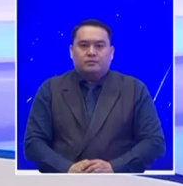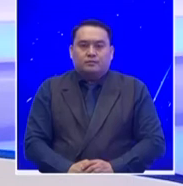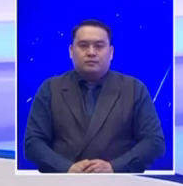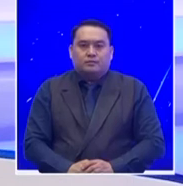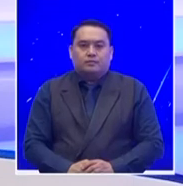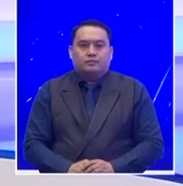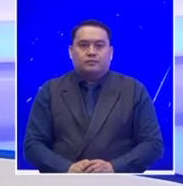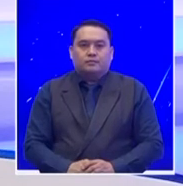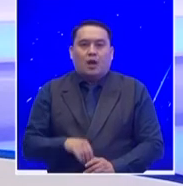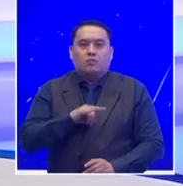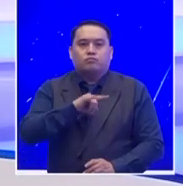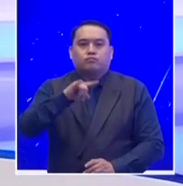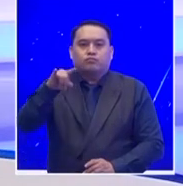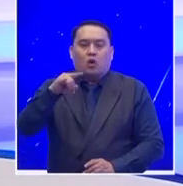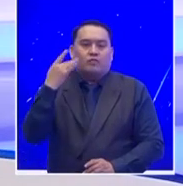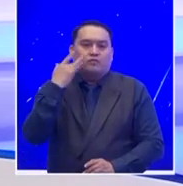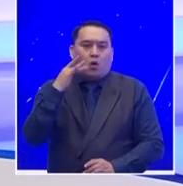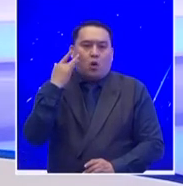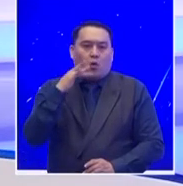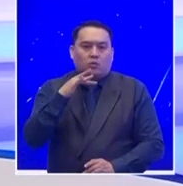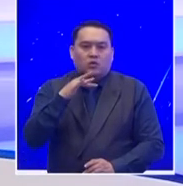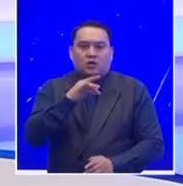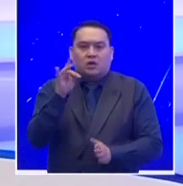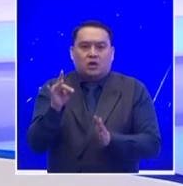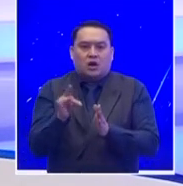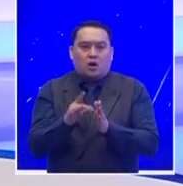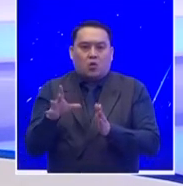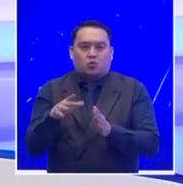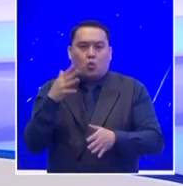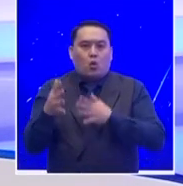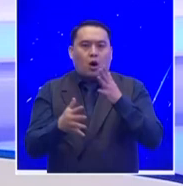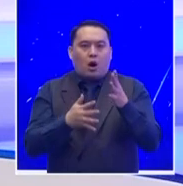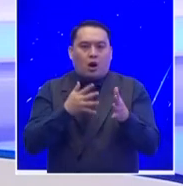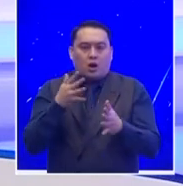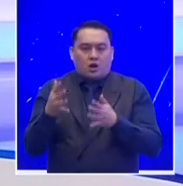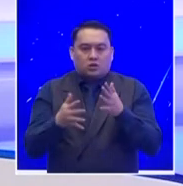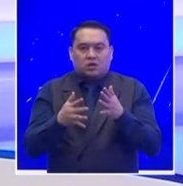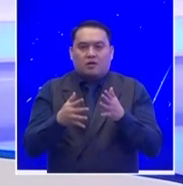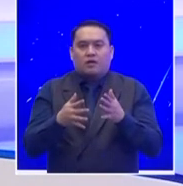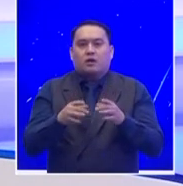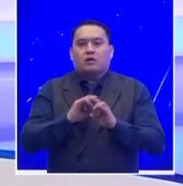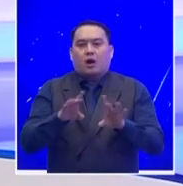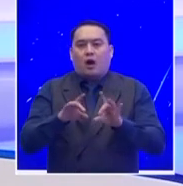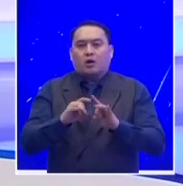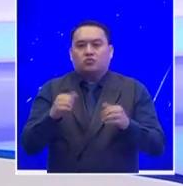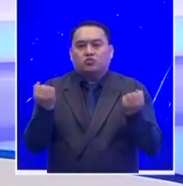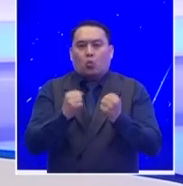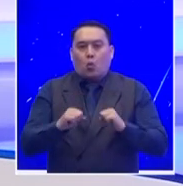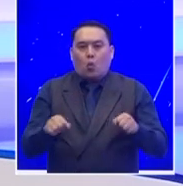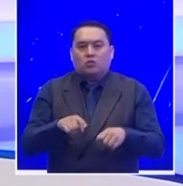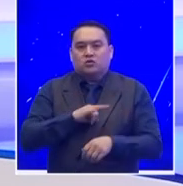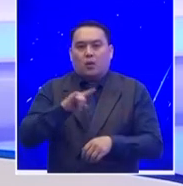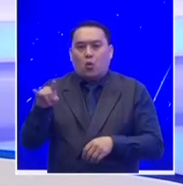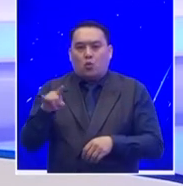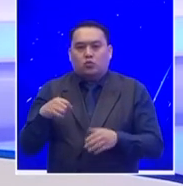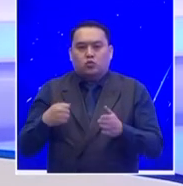Пассажирский самолет, летевший из Нью-Йорка в Лондон, побил рекорд благодаря урагану. Как следует из данных сайта FlyRadar24,